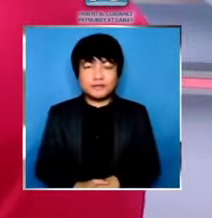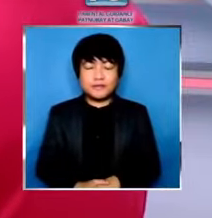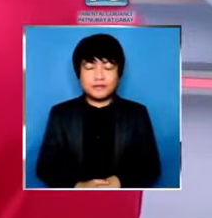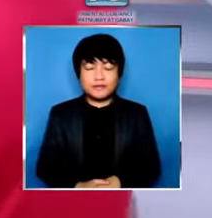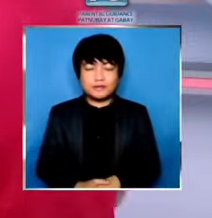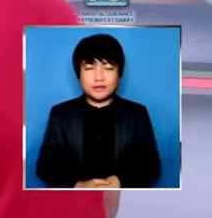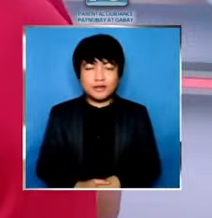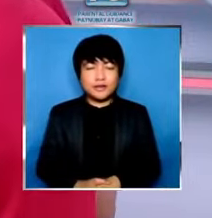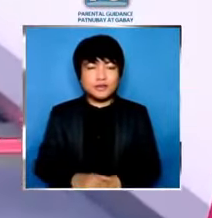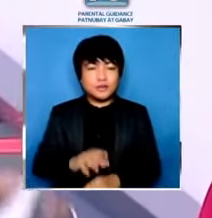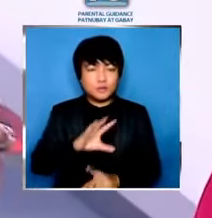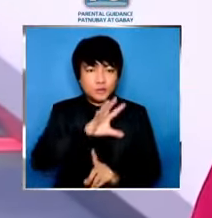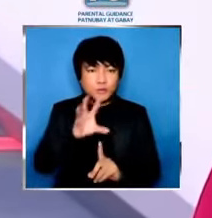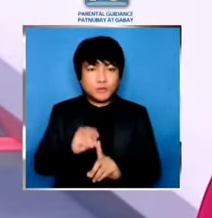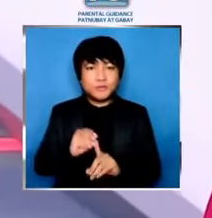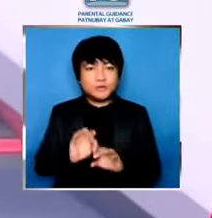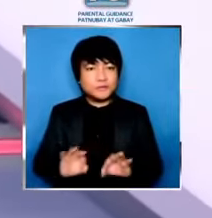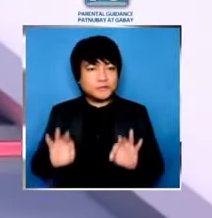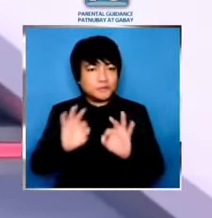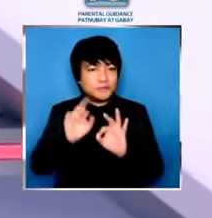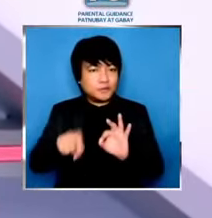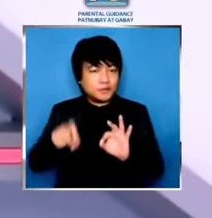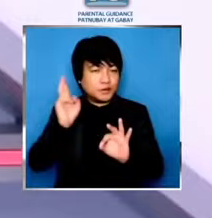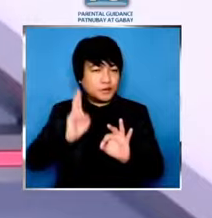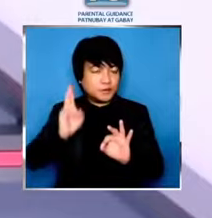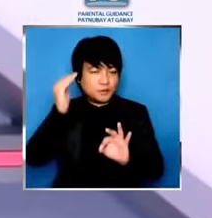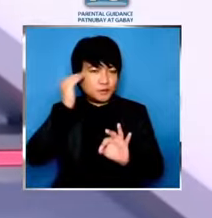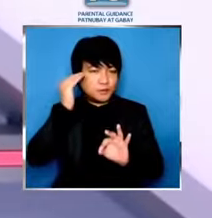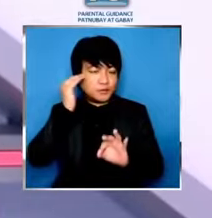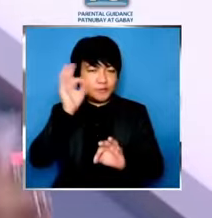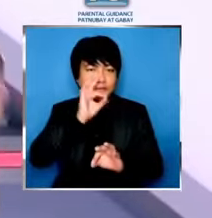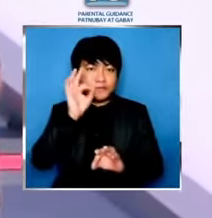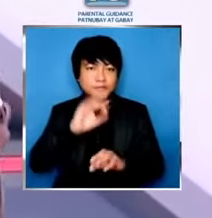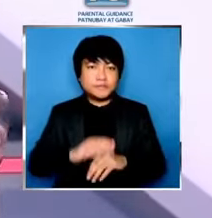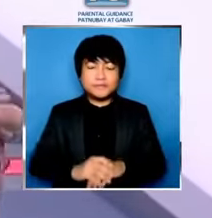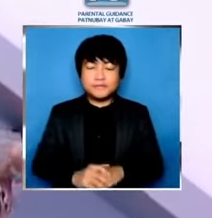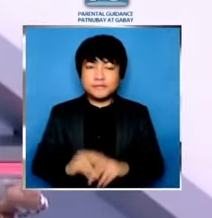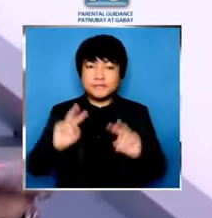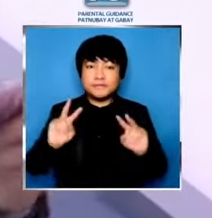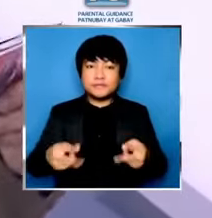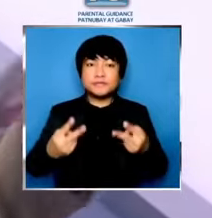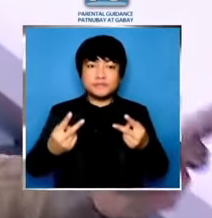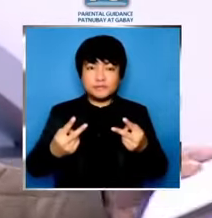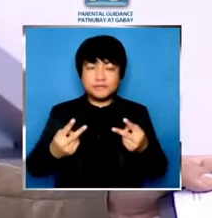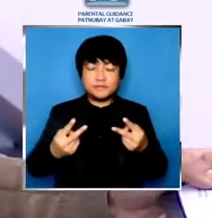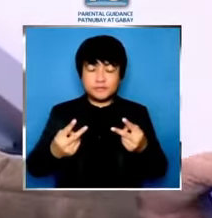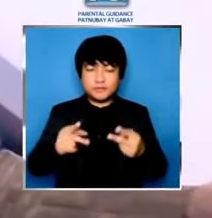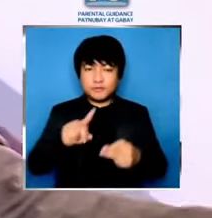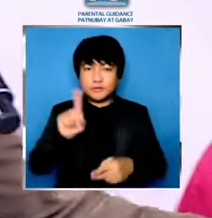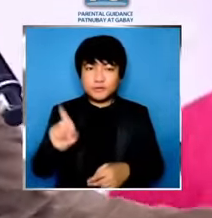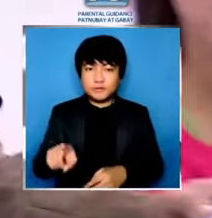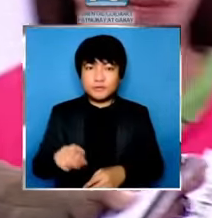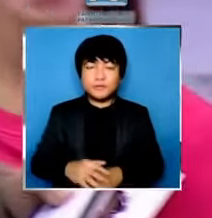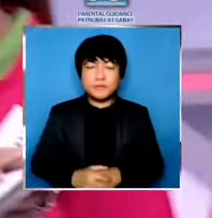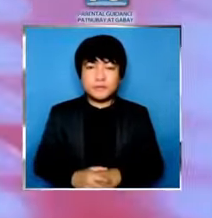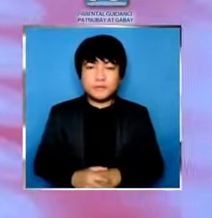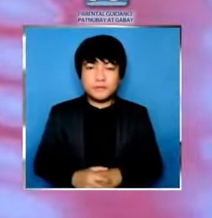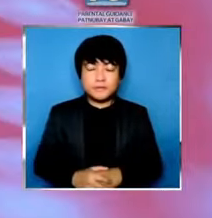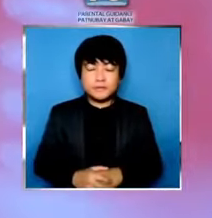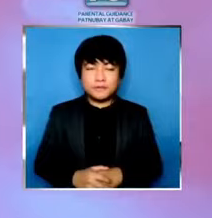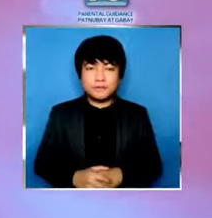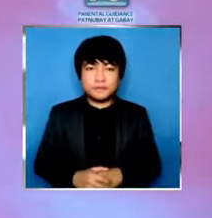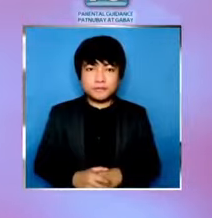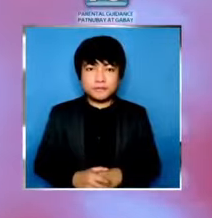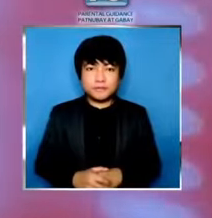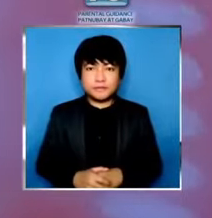at history na dapat alam ng Pilipino. Para sa second question, Brea, handa ka na ba?